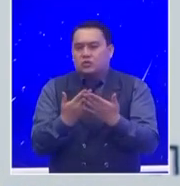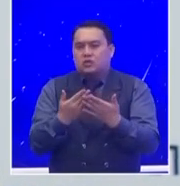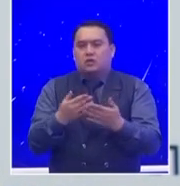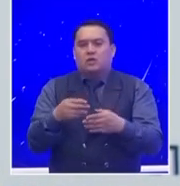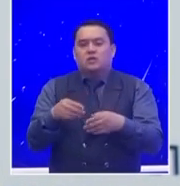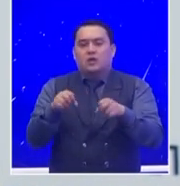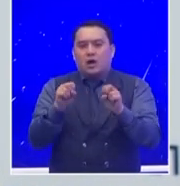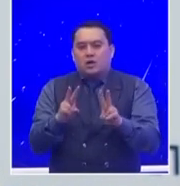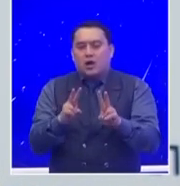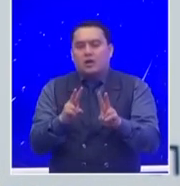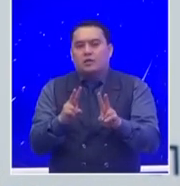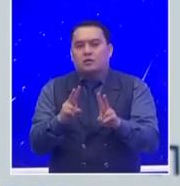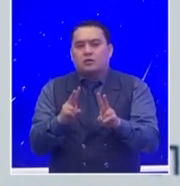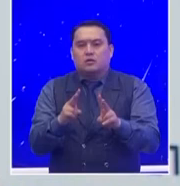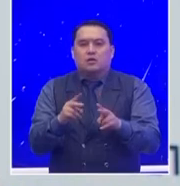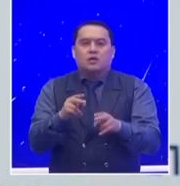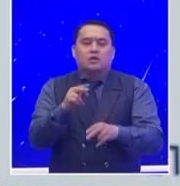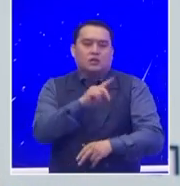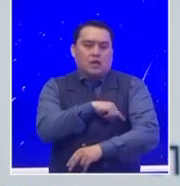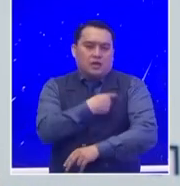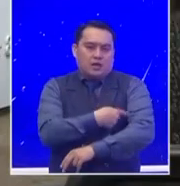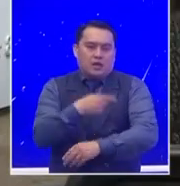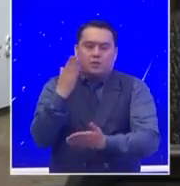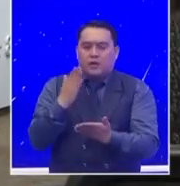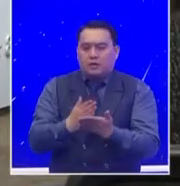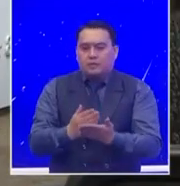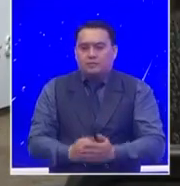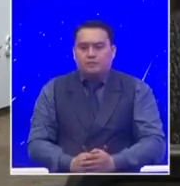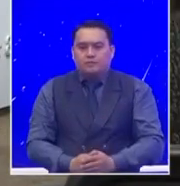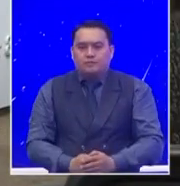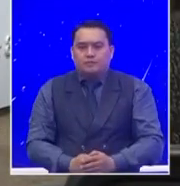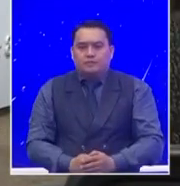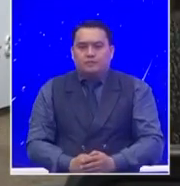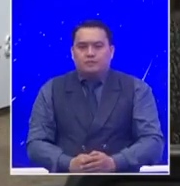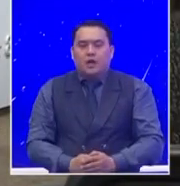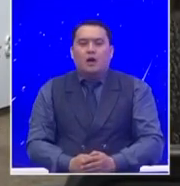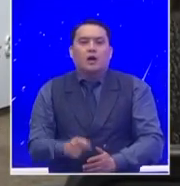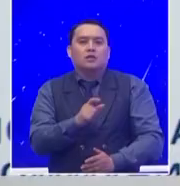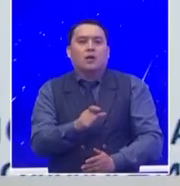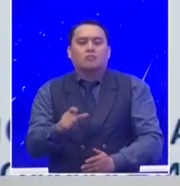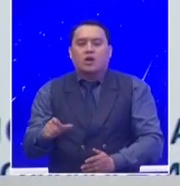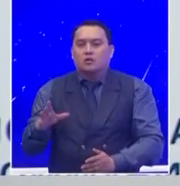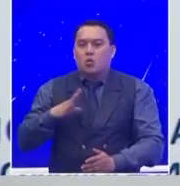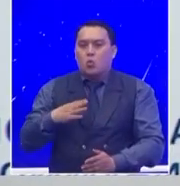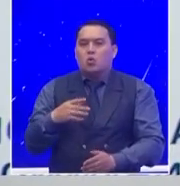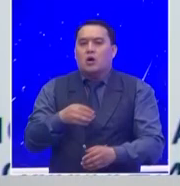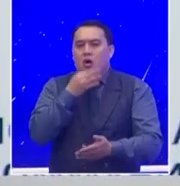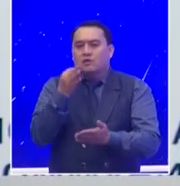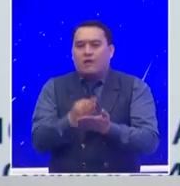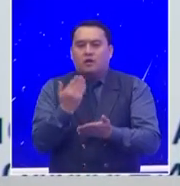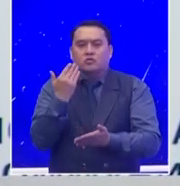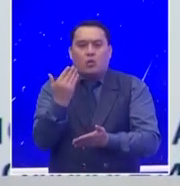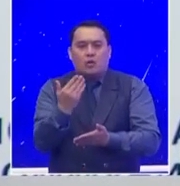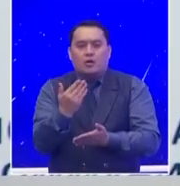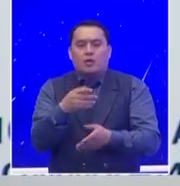невролог және 450-ге жуық терапевт дәрігер бар. Жиында мамандар тұрғындардың көкейінде жүрген сауалдарға жауап берді.